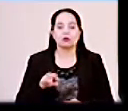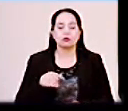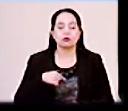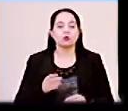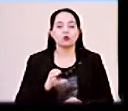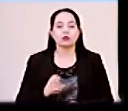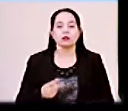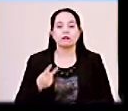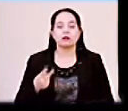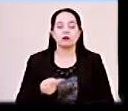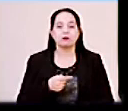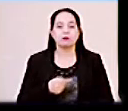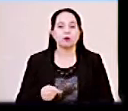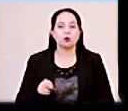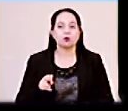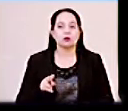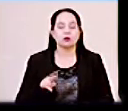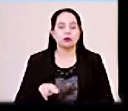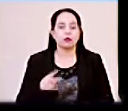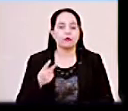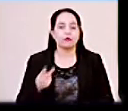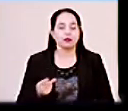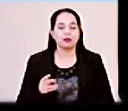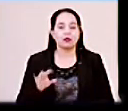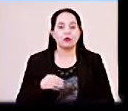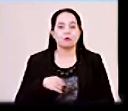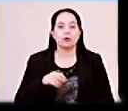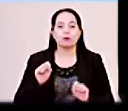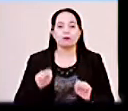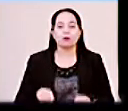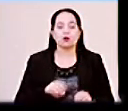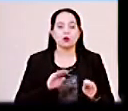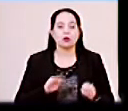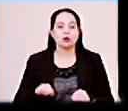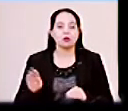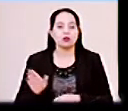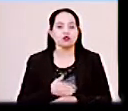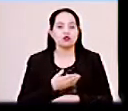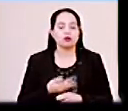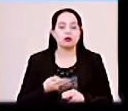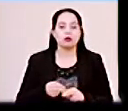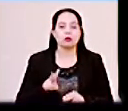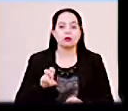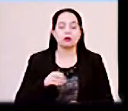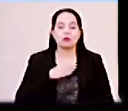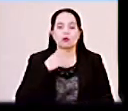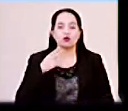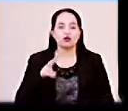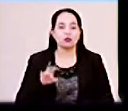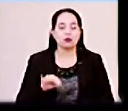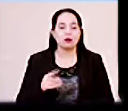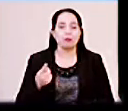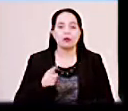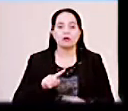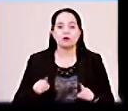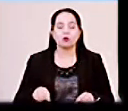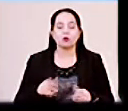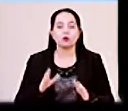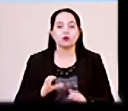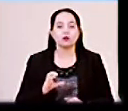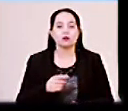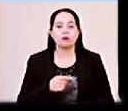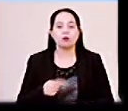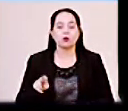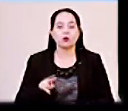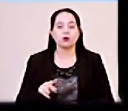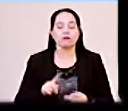c квадрат минус d квадрат, и мы можем разложить это на множители. В первой скобке будет c минус